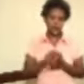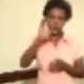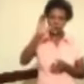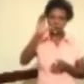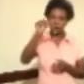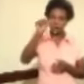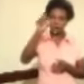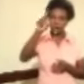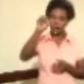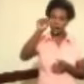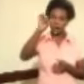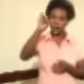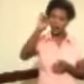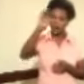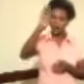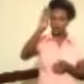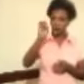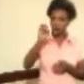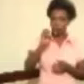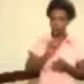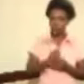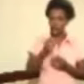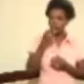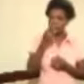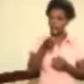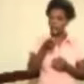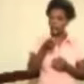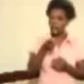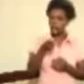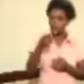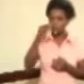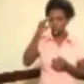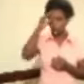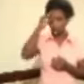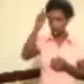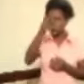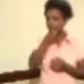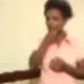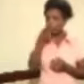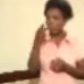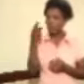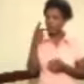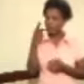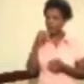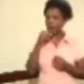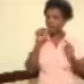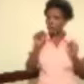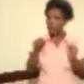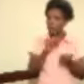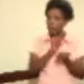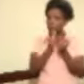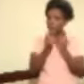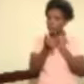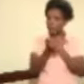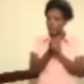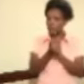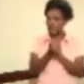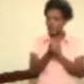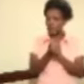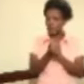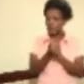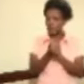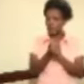2010. Quand on dit que M. Préval pas capable de changer la Constitution, non. Mais on l'autre président